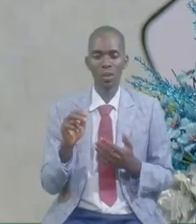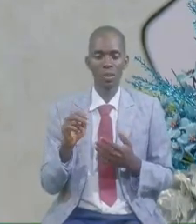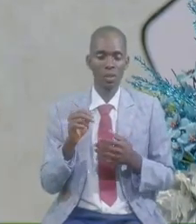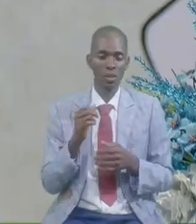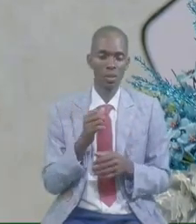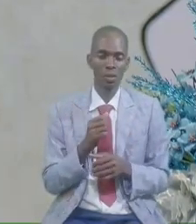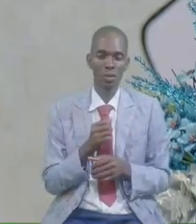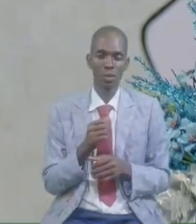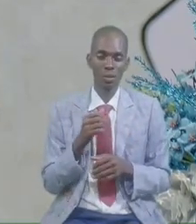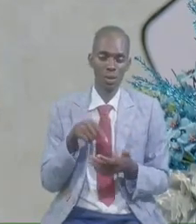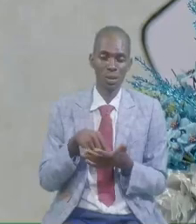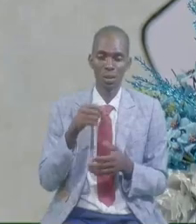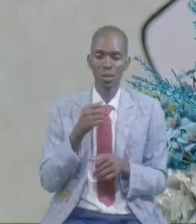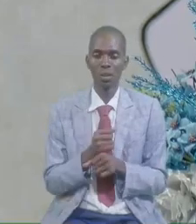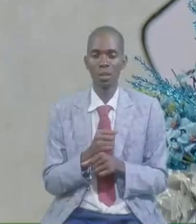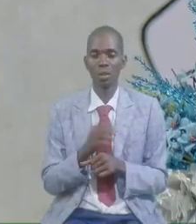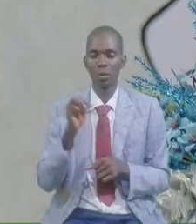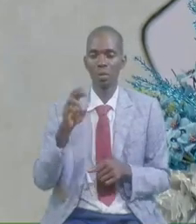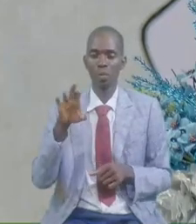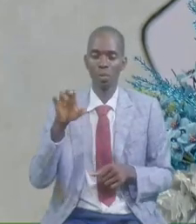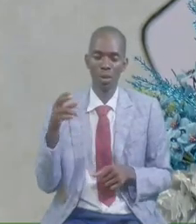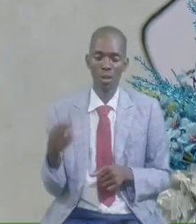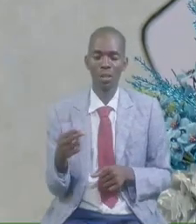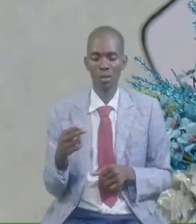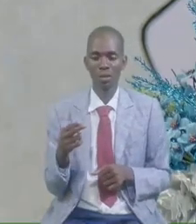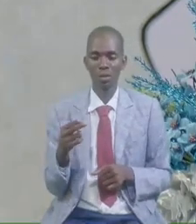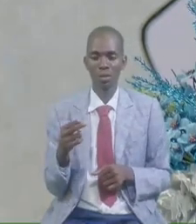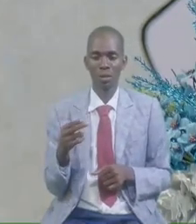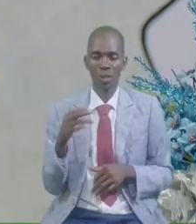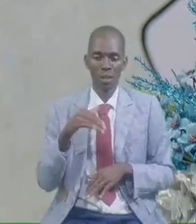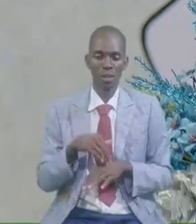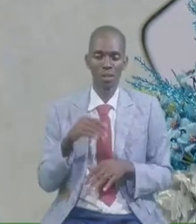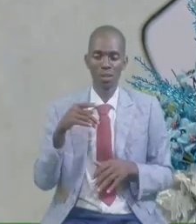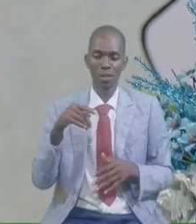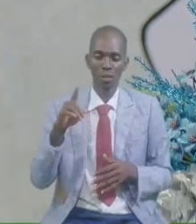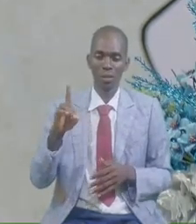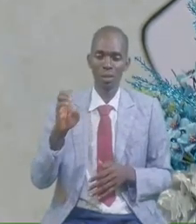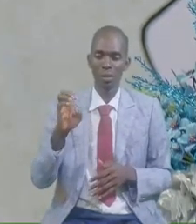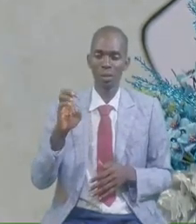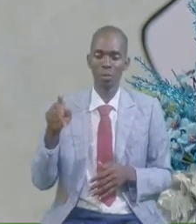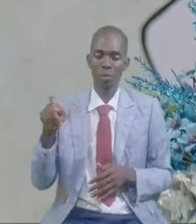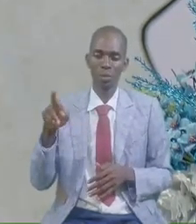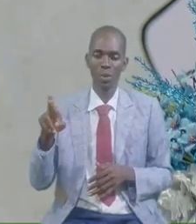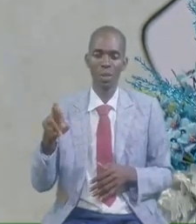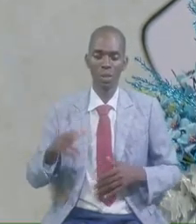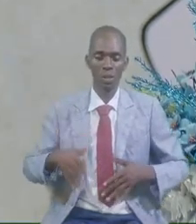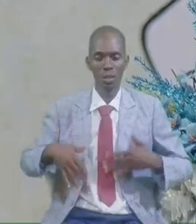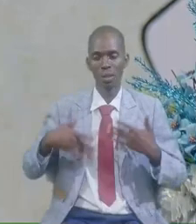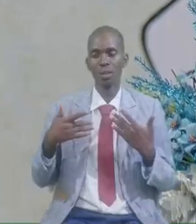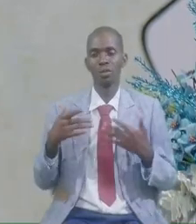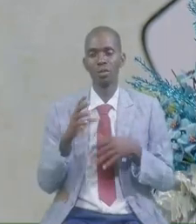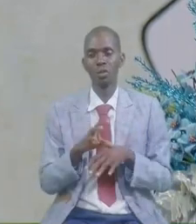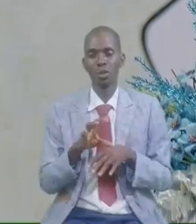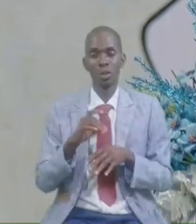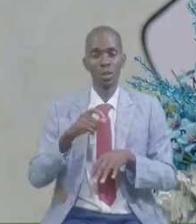Le banquet donc des convertis le 3 mars 2024.